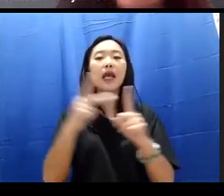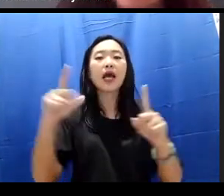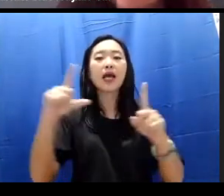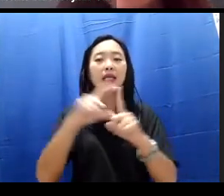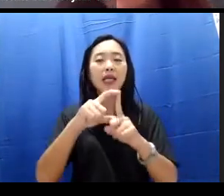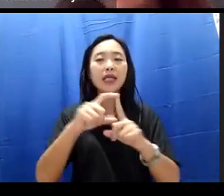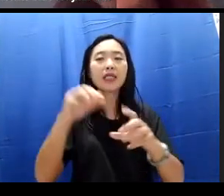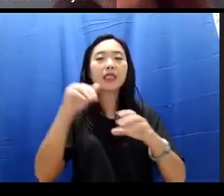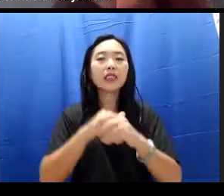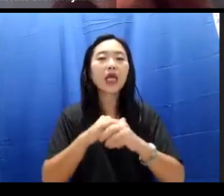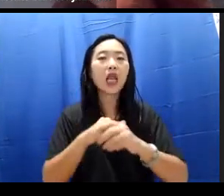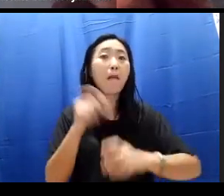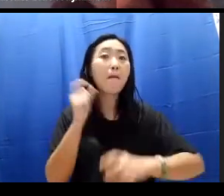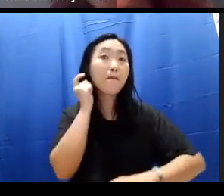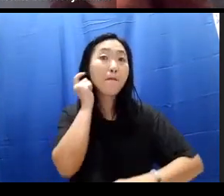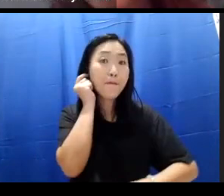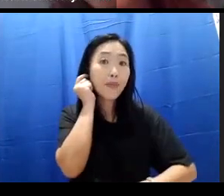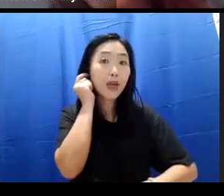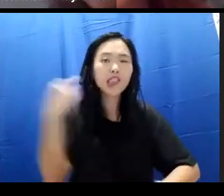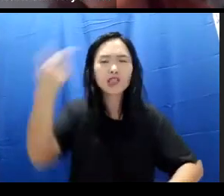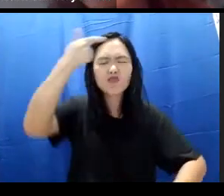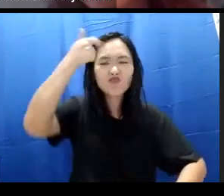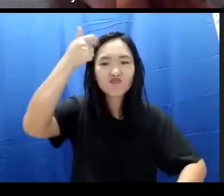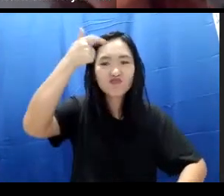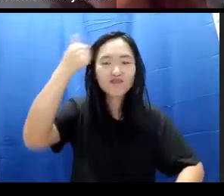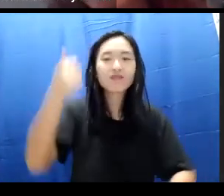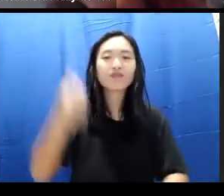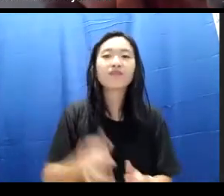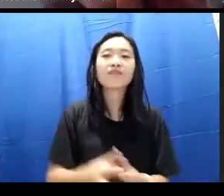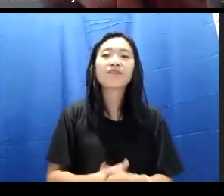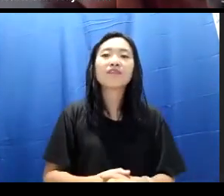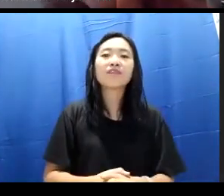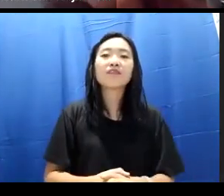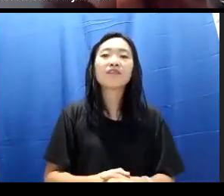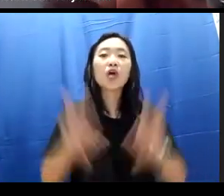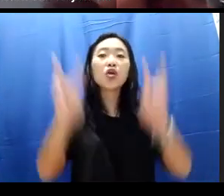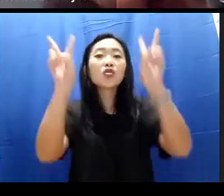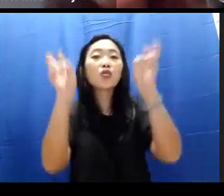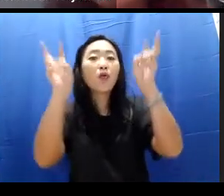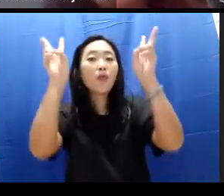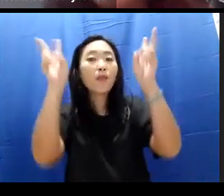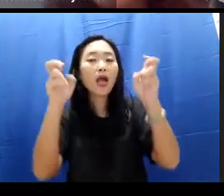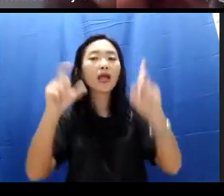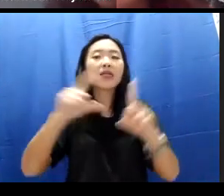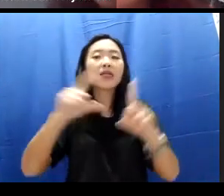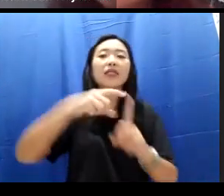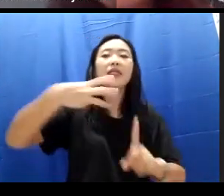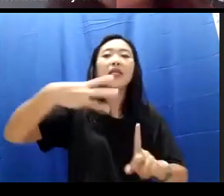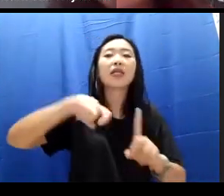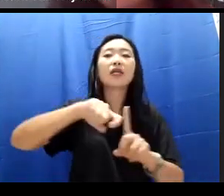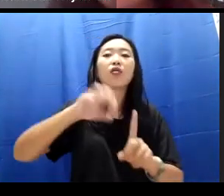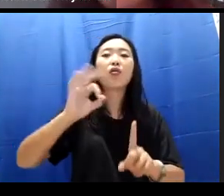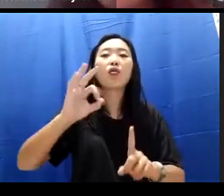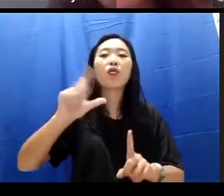Studies dari Flinders University dengan disertasi tentang dekolonisasi dan master, dan meraih